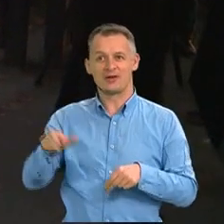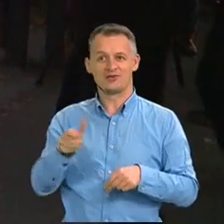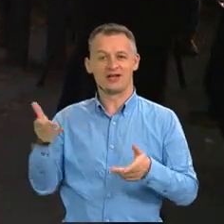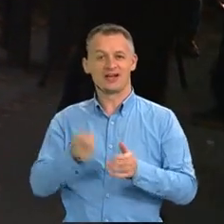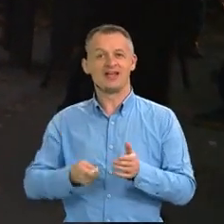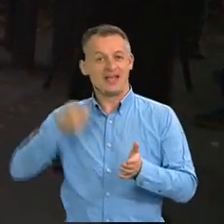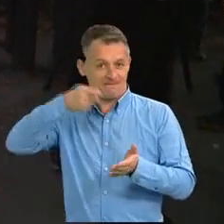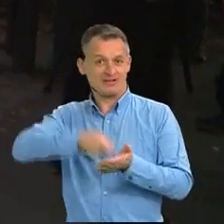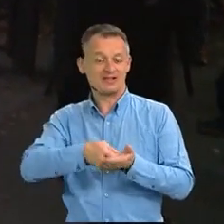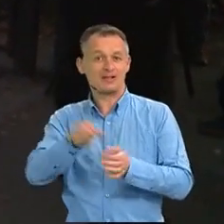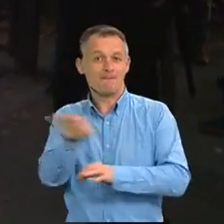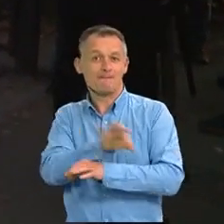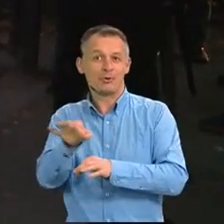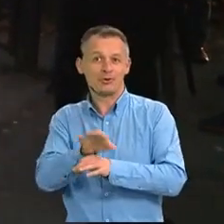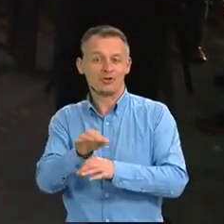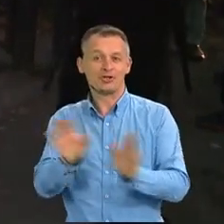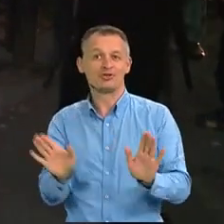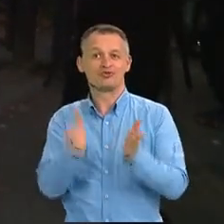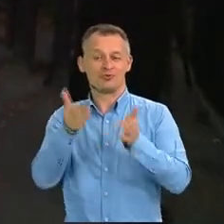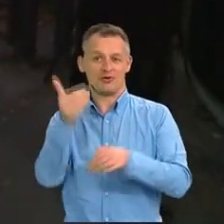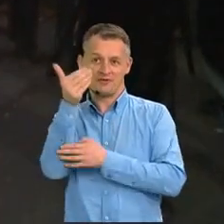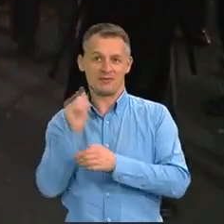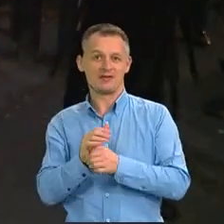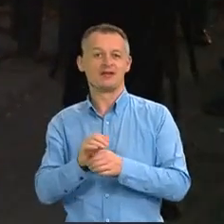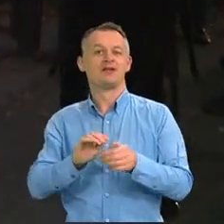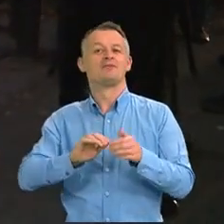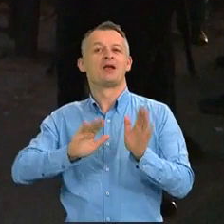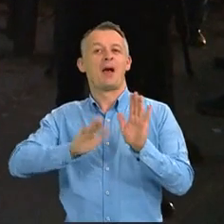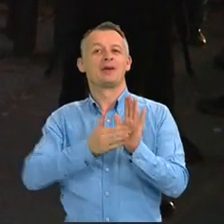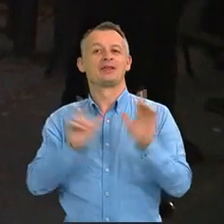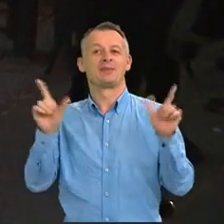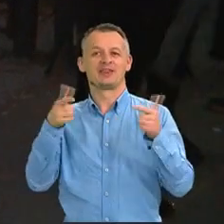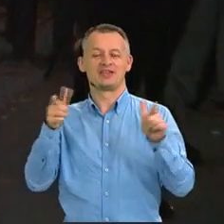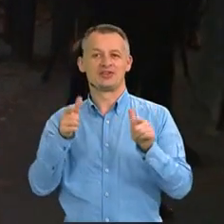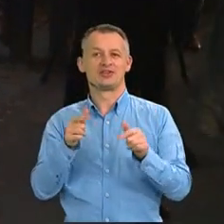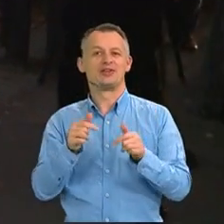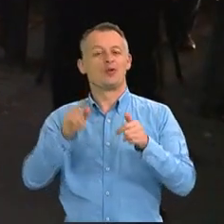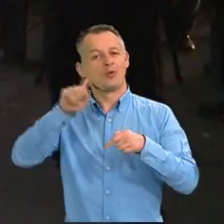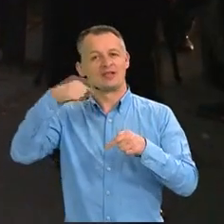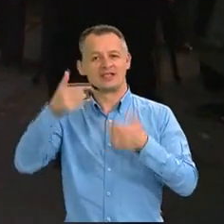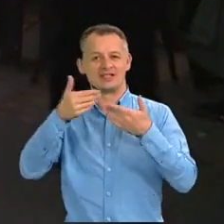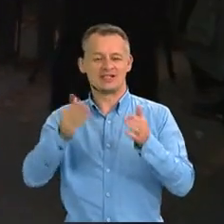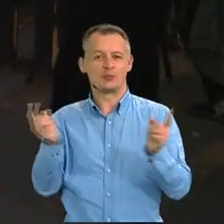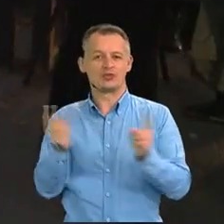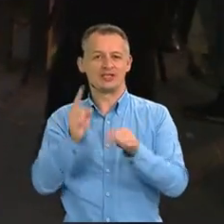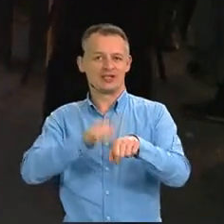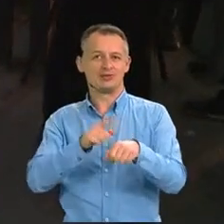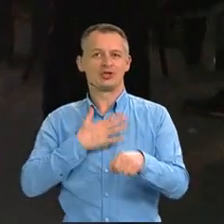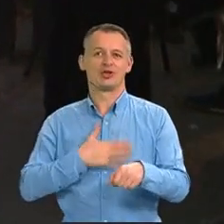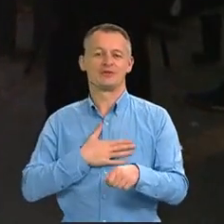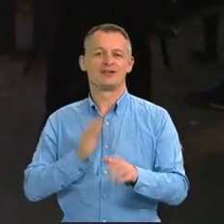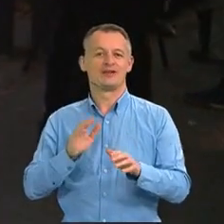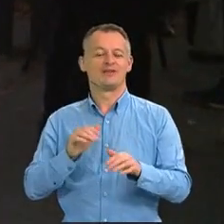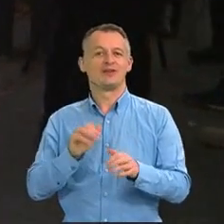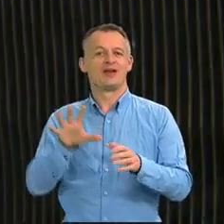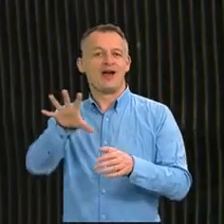investesc în general în proiecte și în startup-uri, startup-ul nostru este o aplicație de petrecere care va să se lanseze în foarte puțin timp și ne dorim foarte mult să atragem